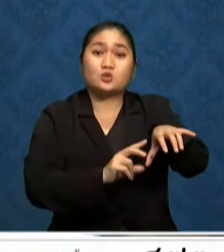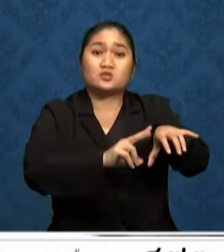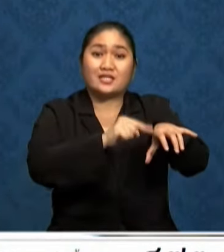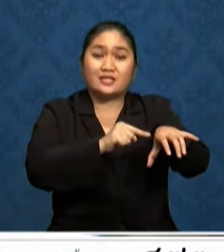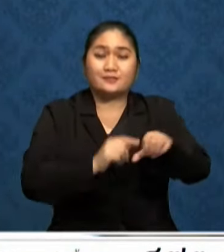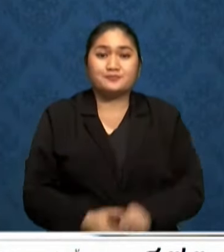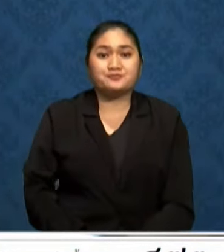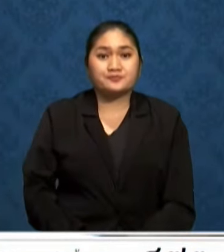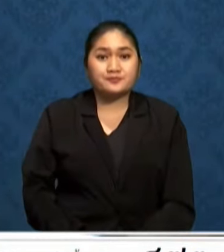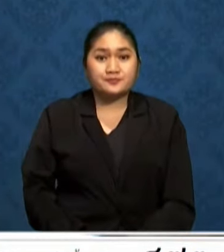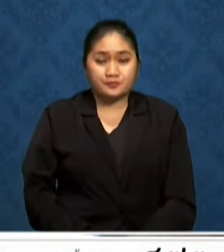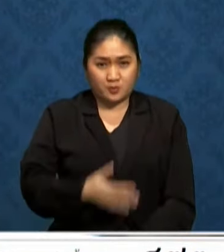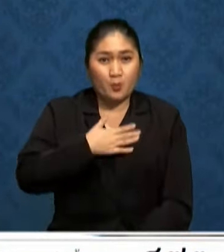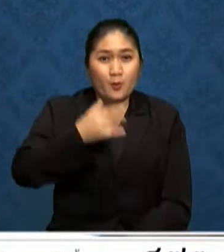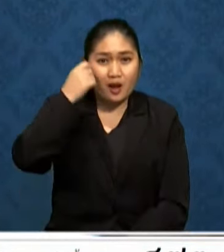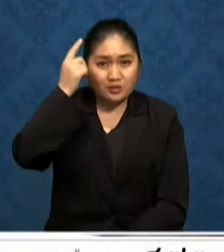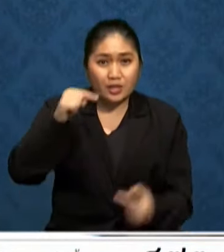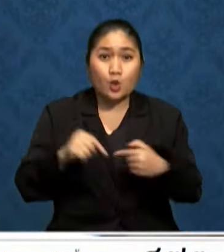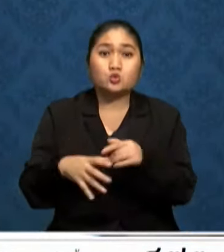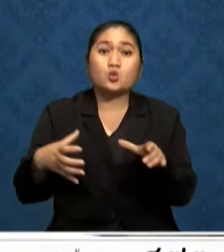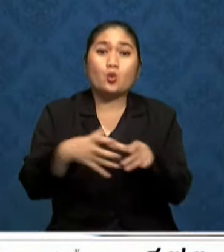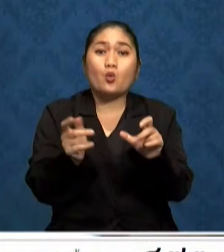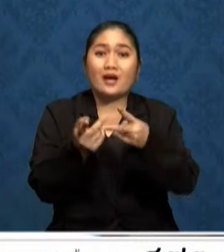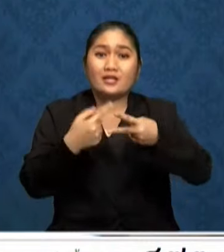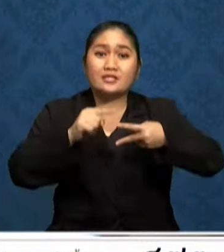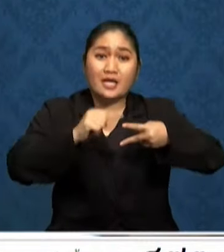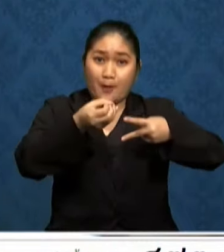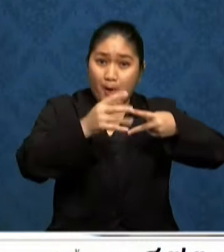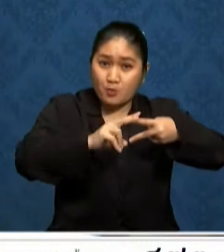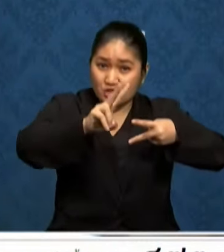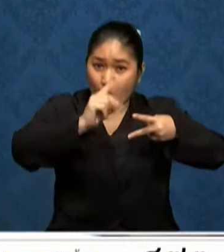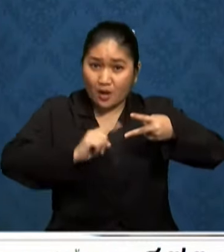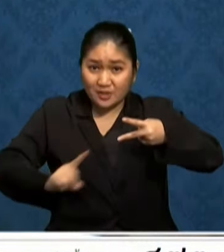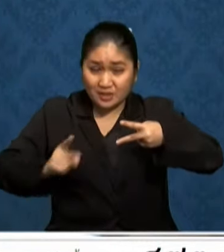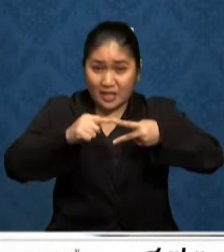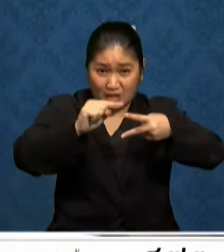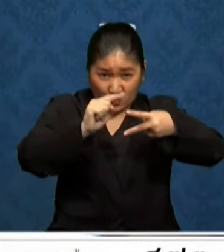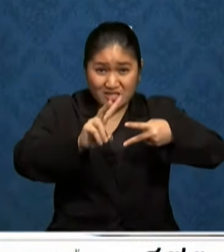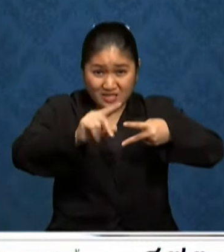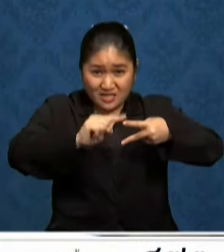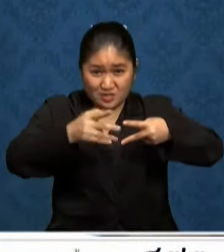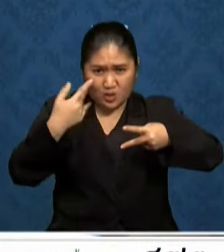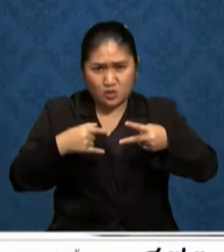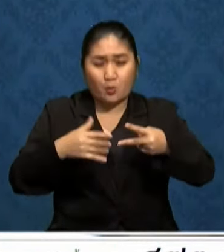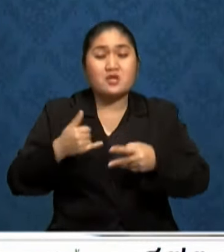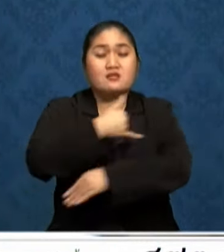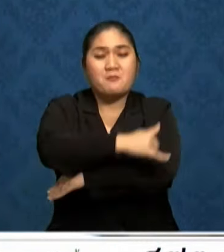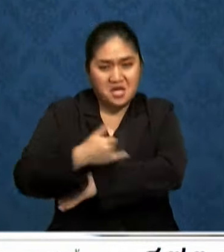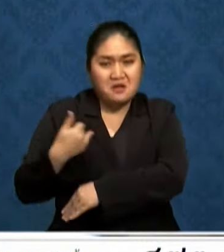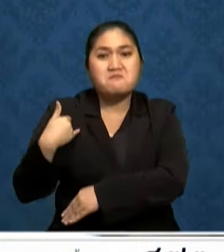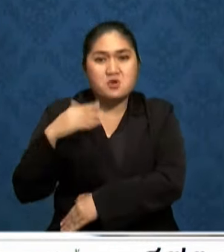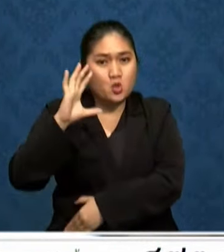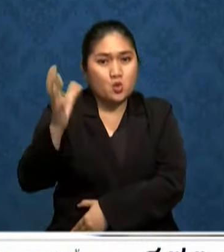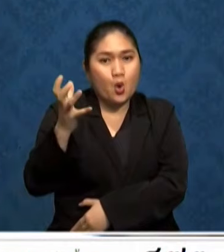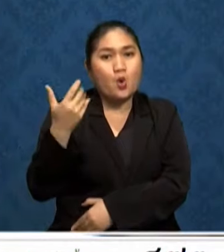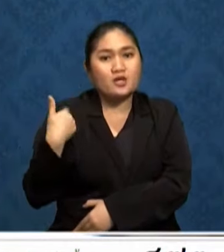ั้น เป็กรฤิกาที่มีการใช้กอยใบางปเทศทั่วโลกแล